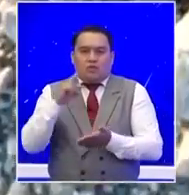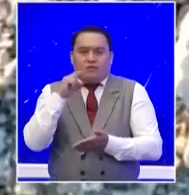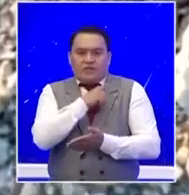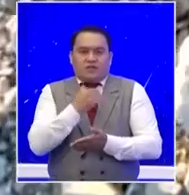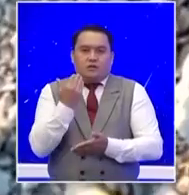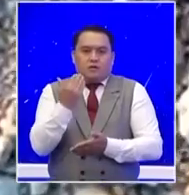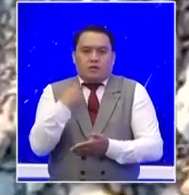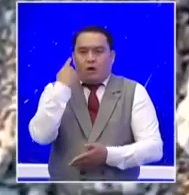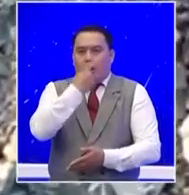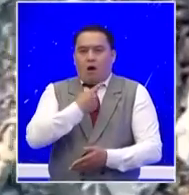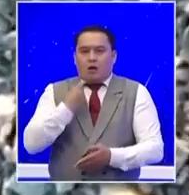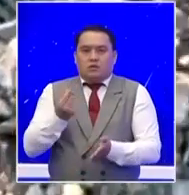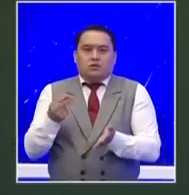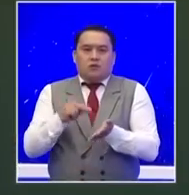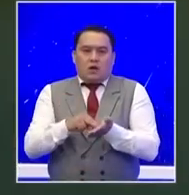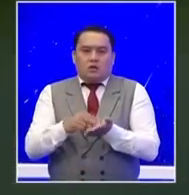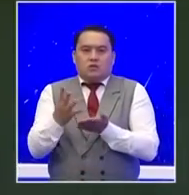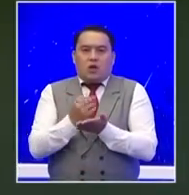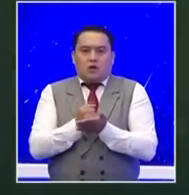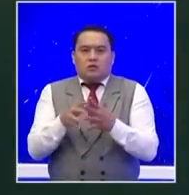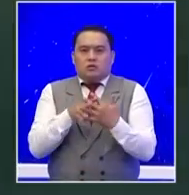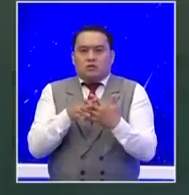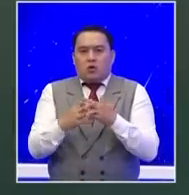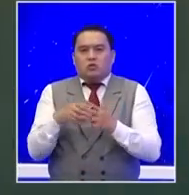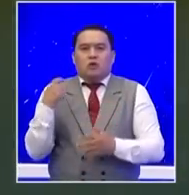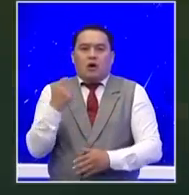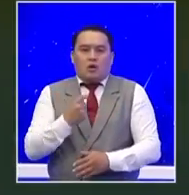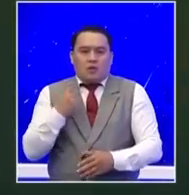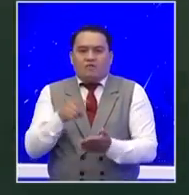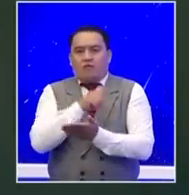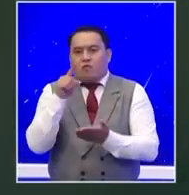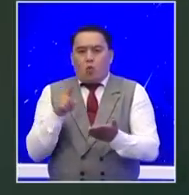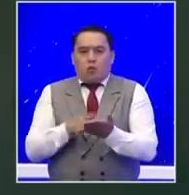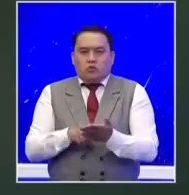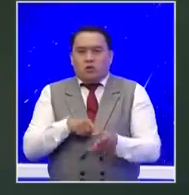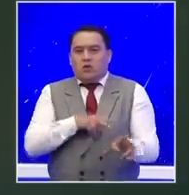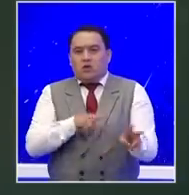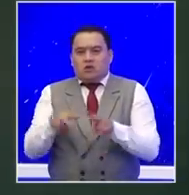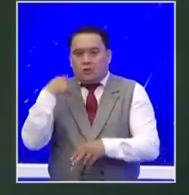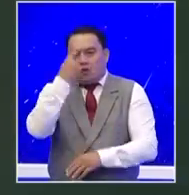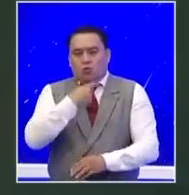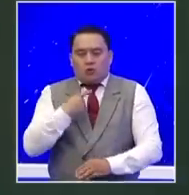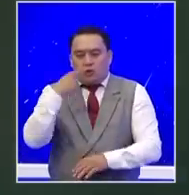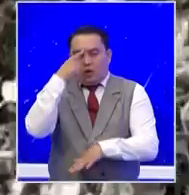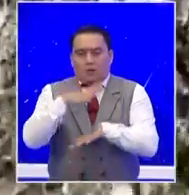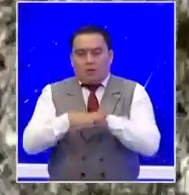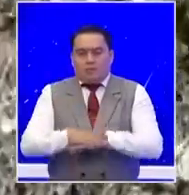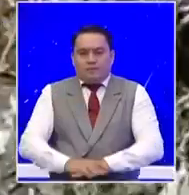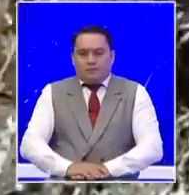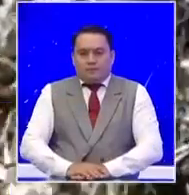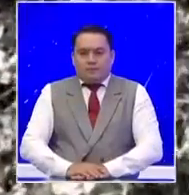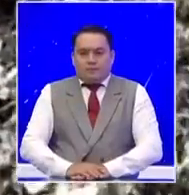говорят ответственные лица. Цена борьбы сохраняется. Хранение сельхозугодий. Поэтому данный вопрос находится на личном контроле